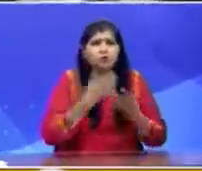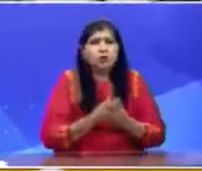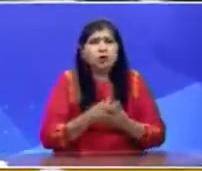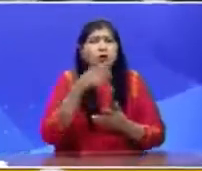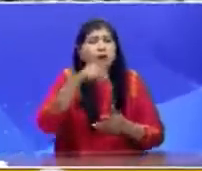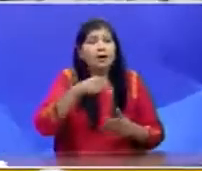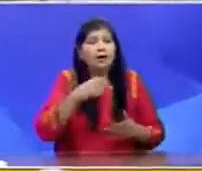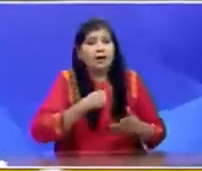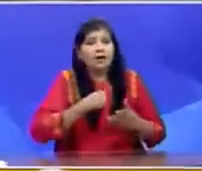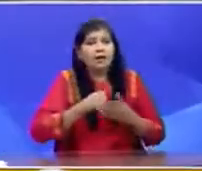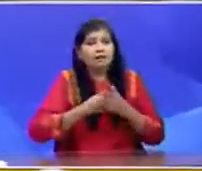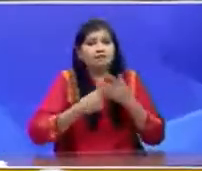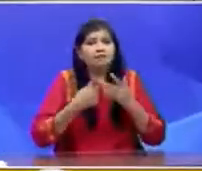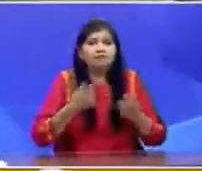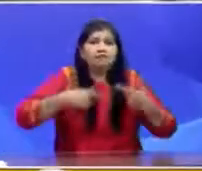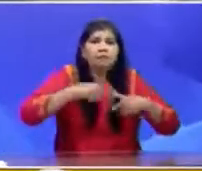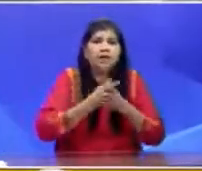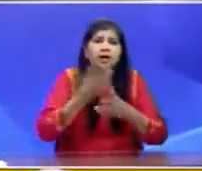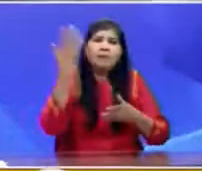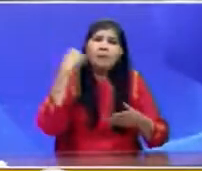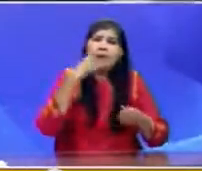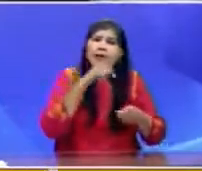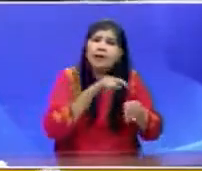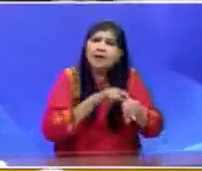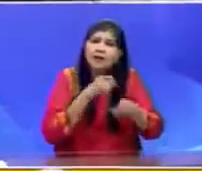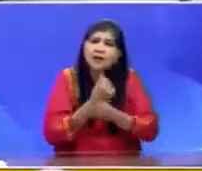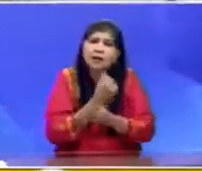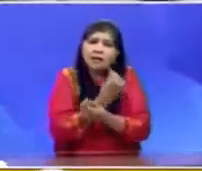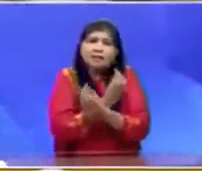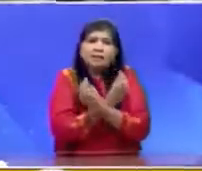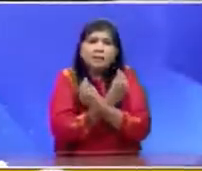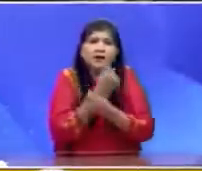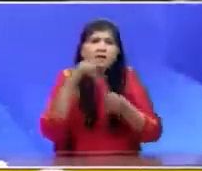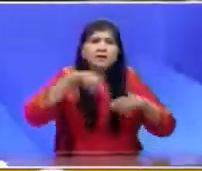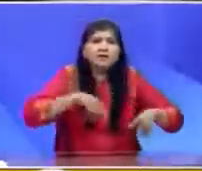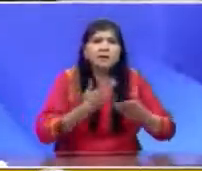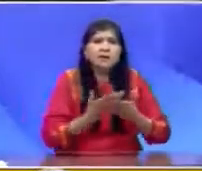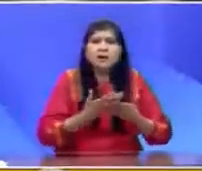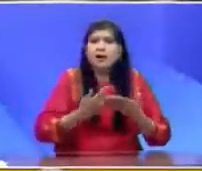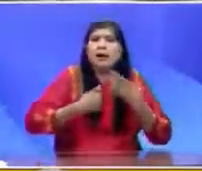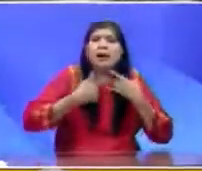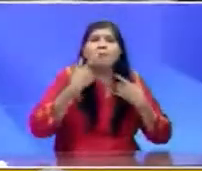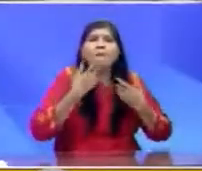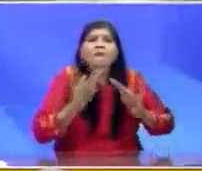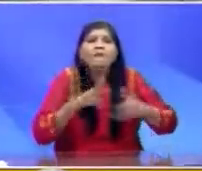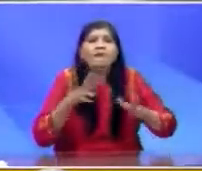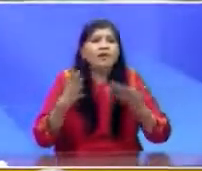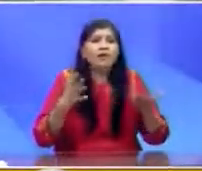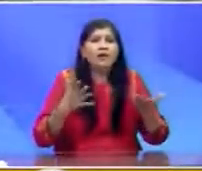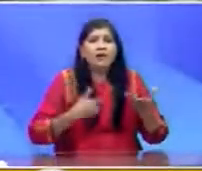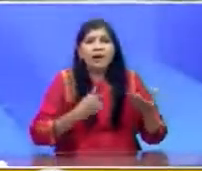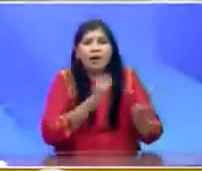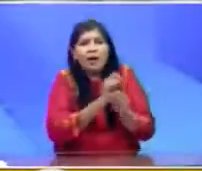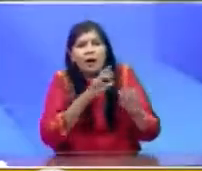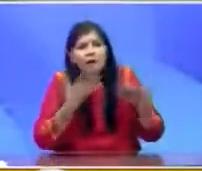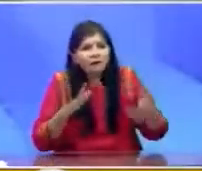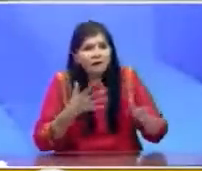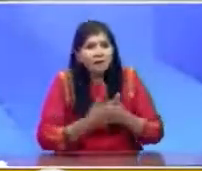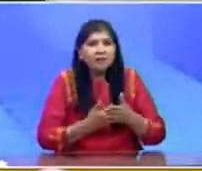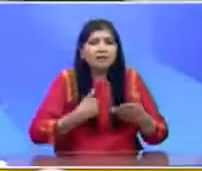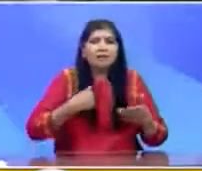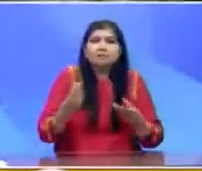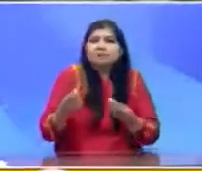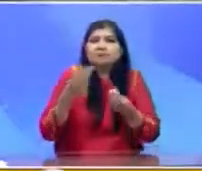अगर हम गुलामी के दौर में पैदा हुए होते तो इस दिन की कल्पना हमारे लिए कैसी